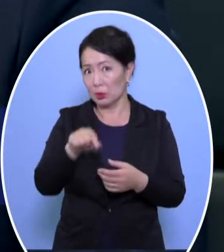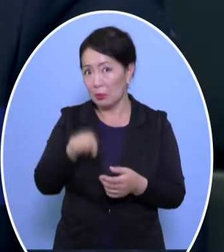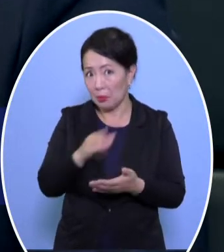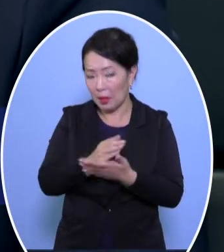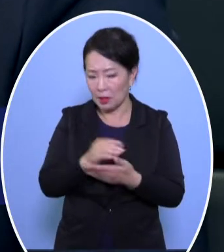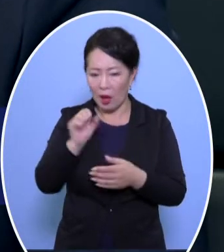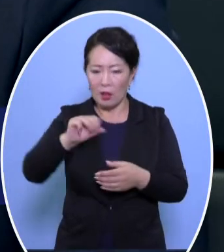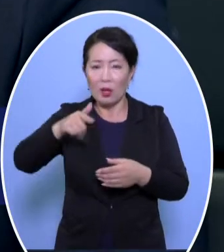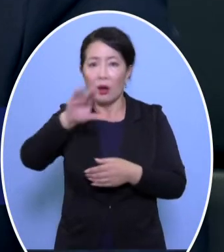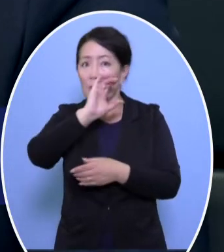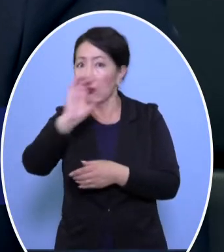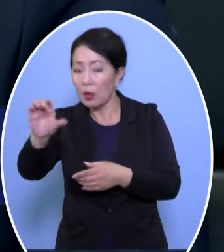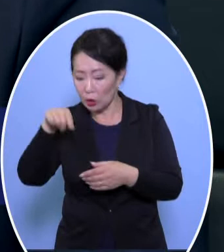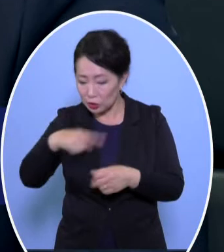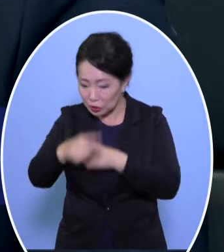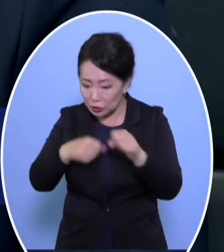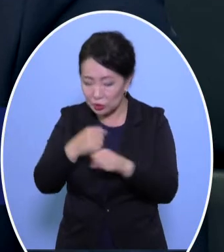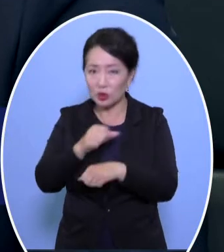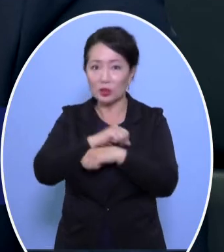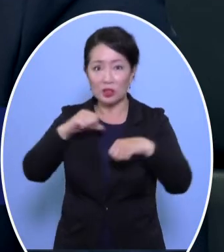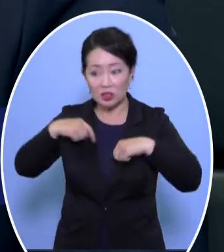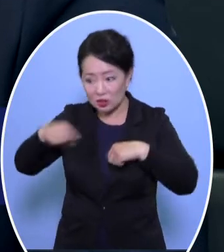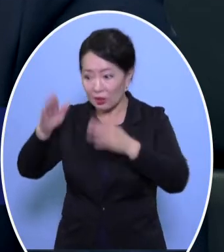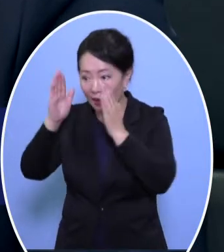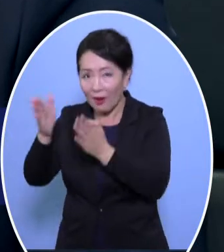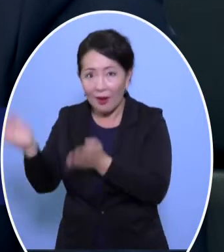Тийм учраас энэ айлхтай тэмцэх газар за энэ жил бас иргэдэд хандсан